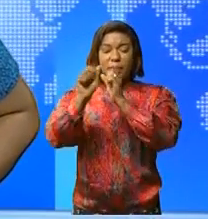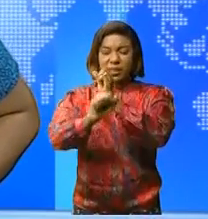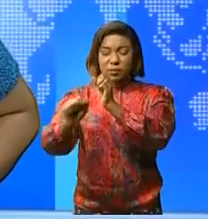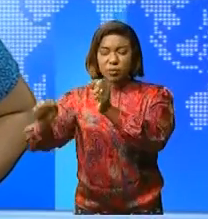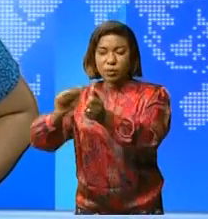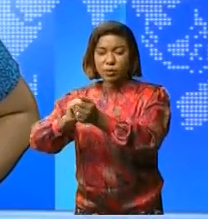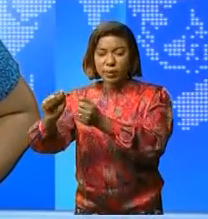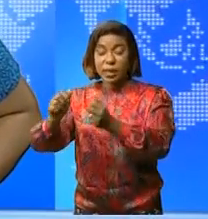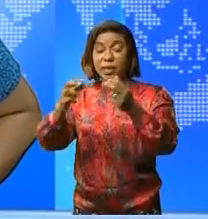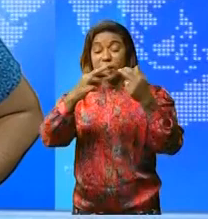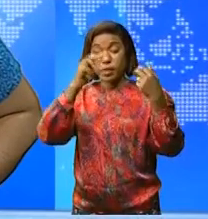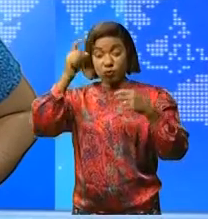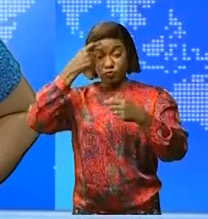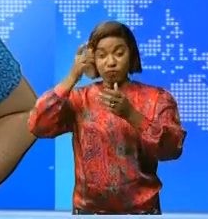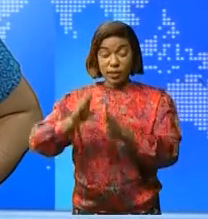d'une cérémonie.